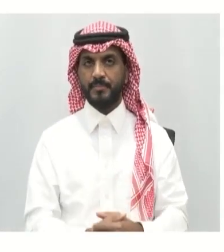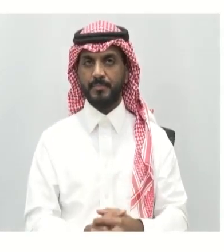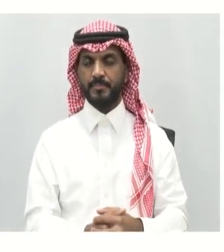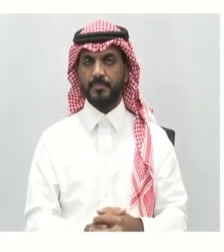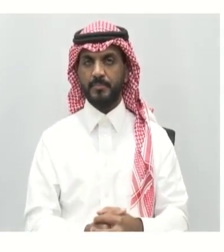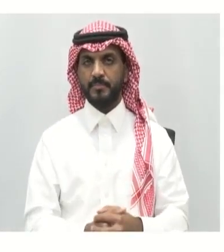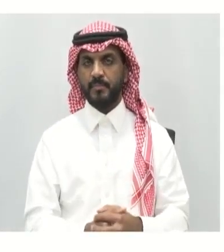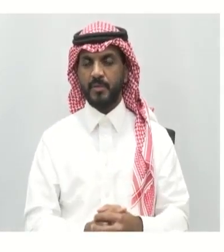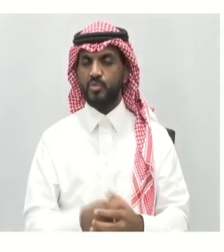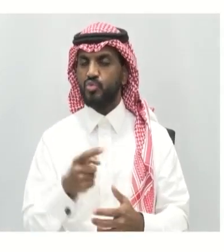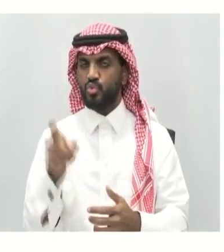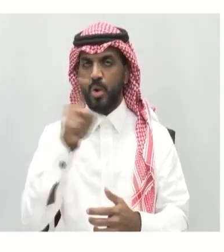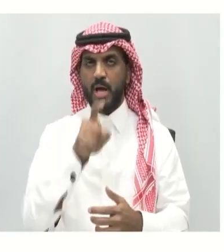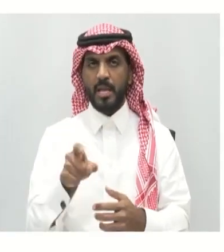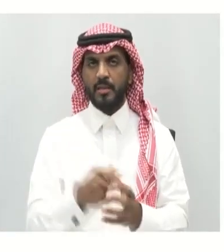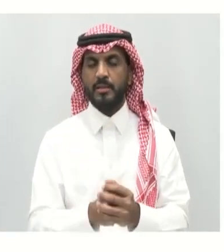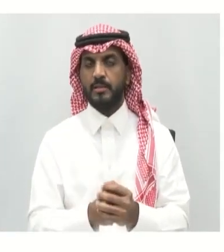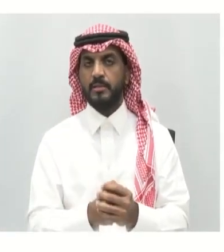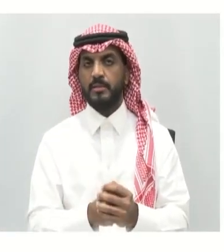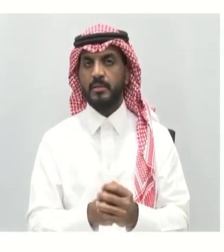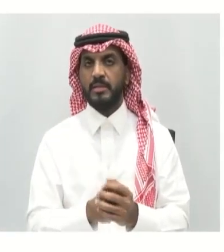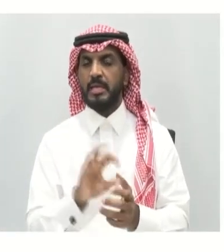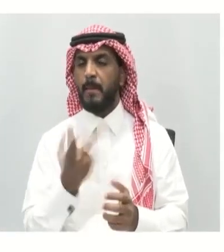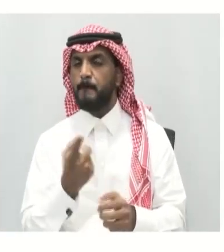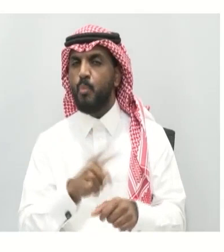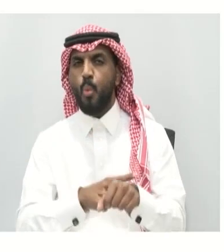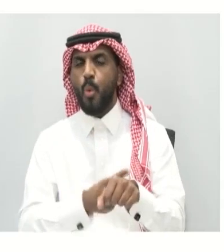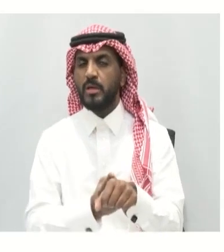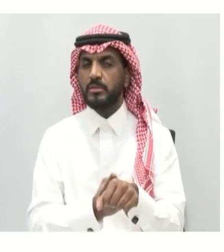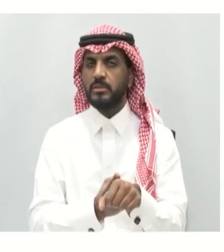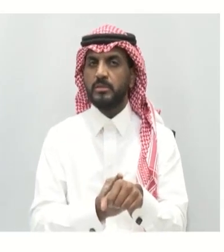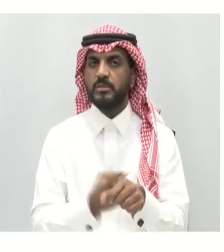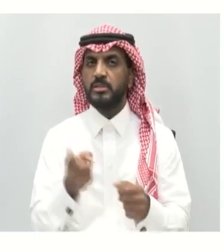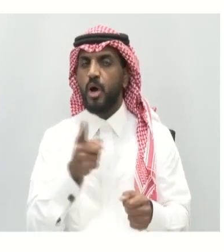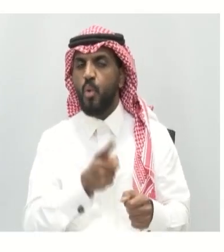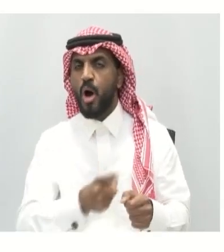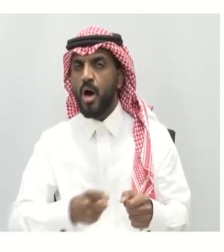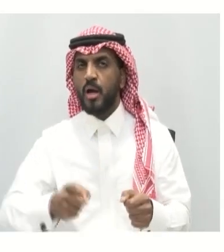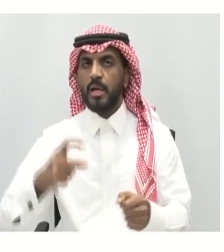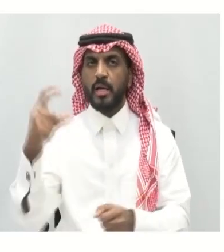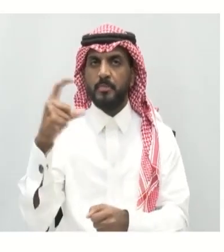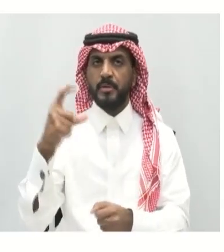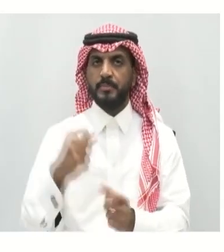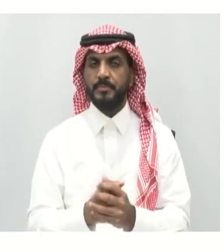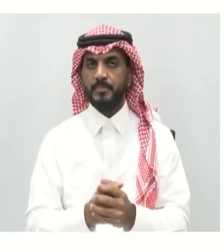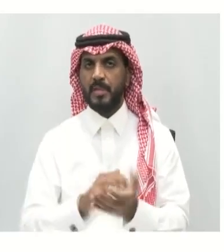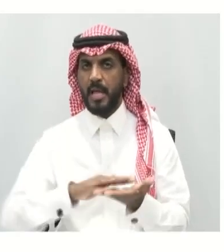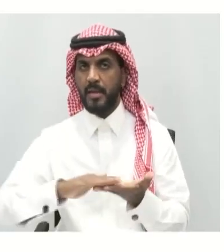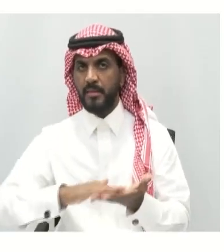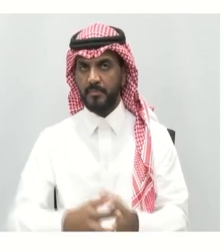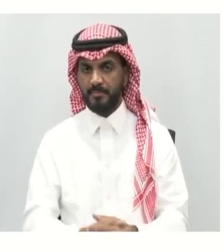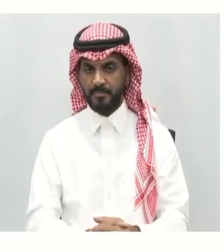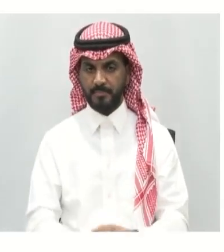طيب نسال سؤال كم يستغرق دوران القمر حول